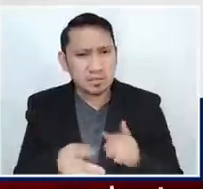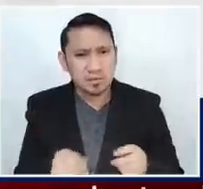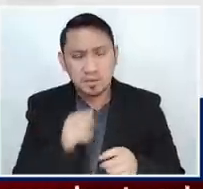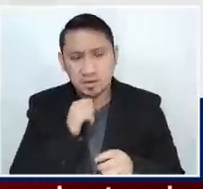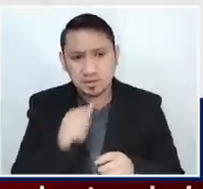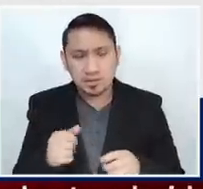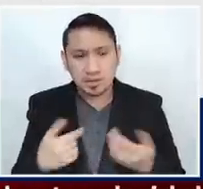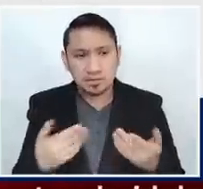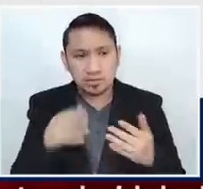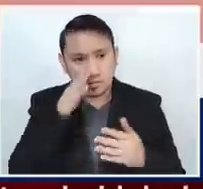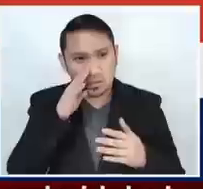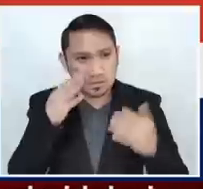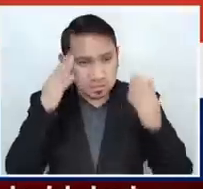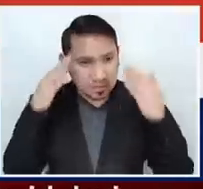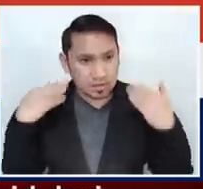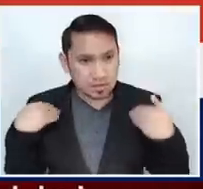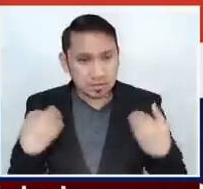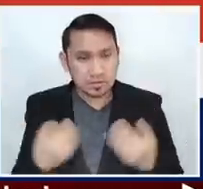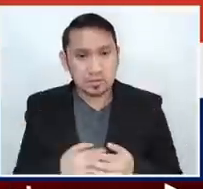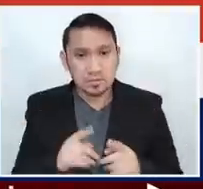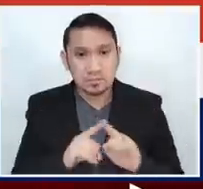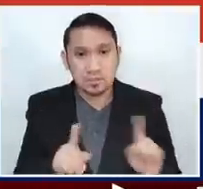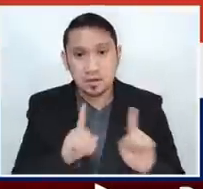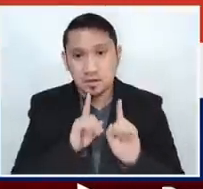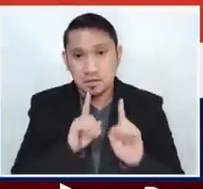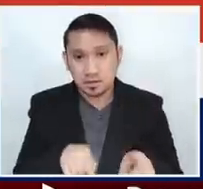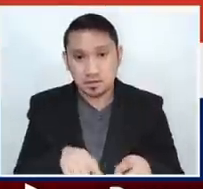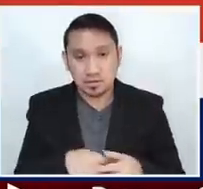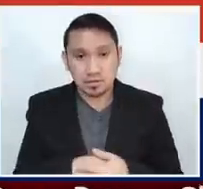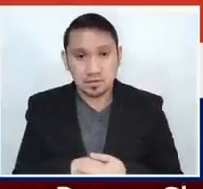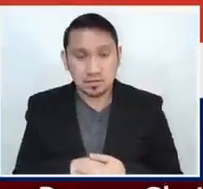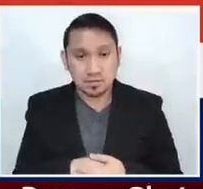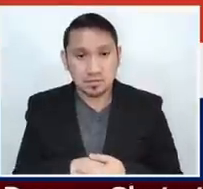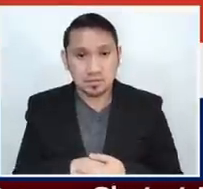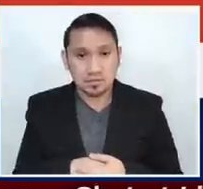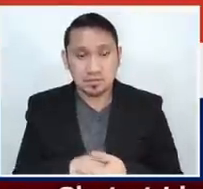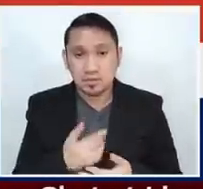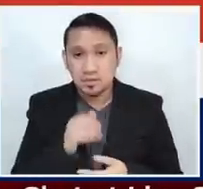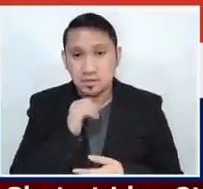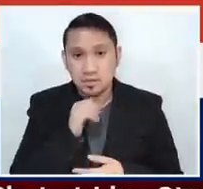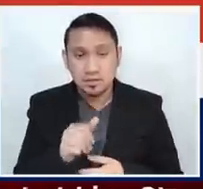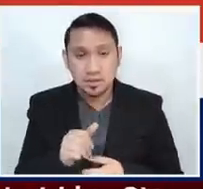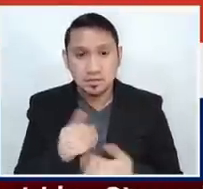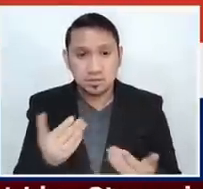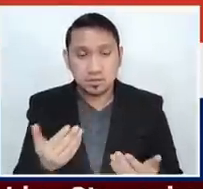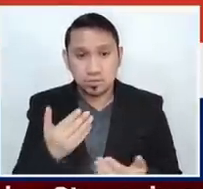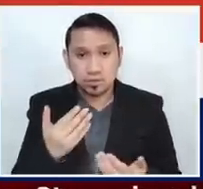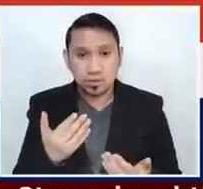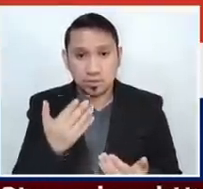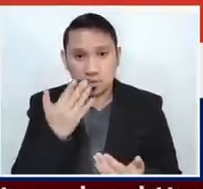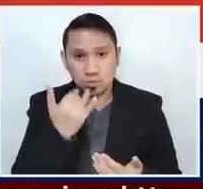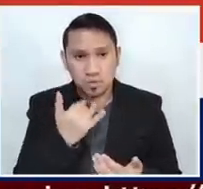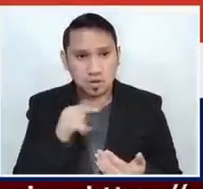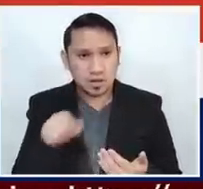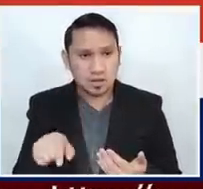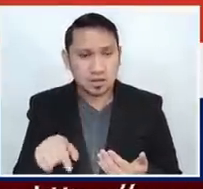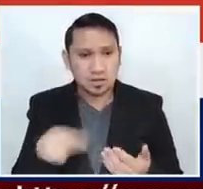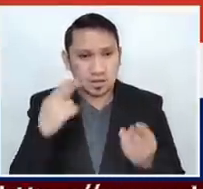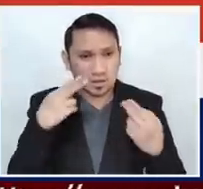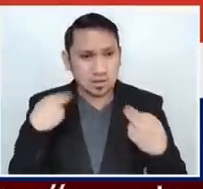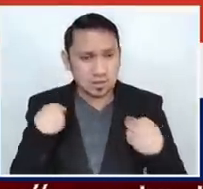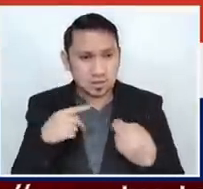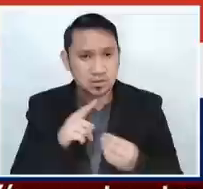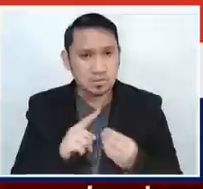kanilang brown religious habit. Sagot naman ng direktor na si Daryl Yap. Hindi niya batid kung bakit nang hihimasok ang mga madre sa